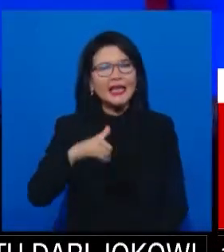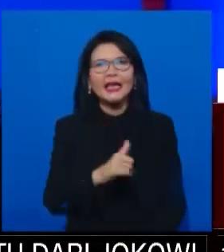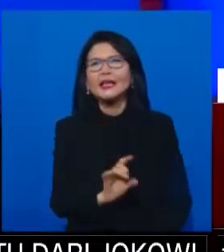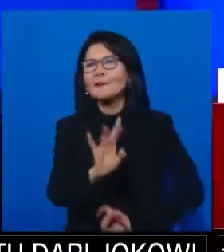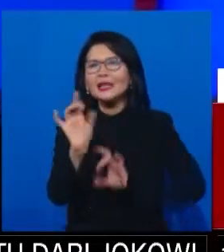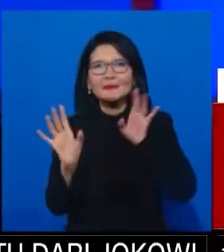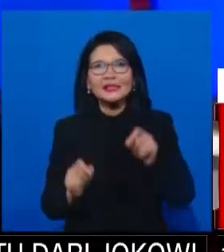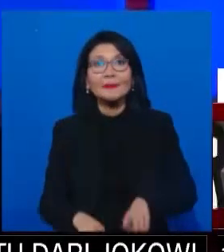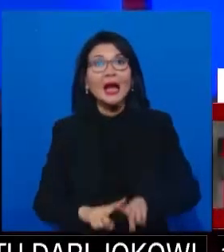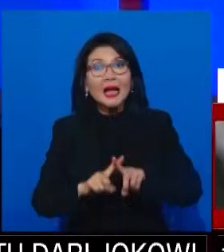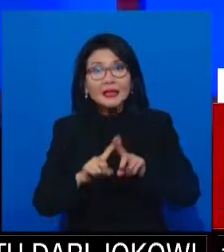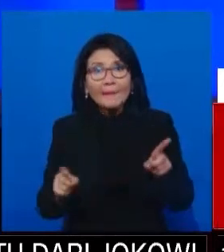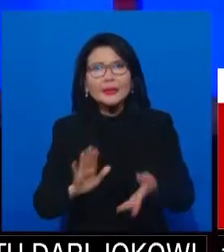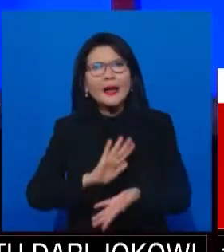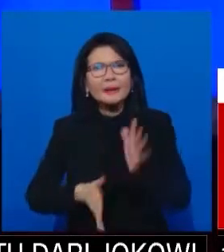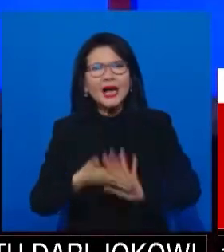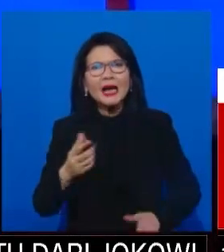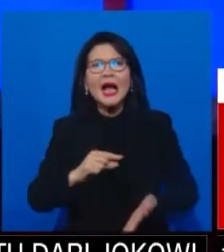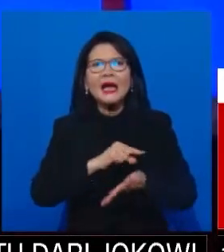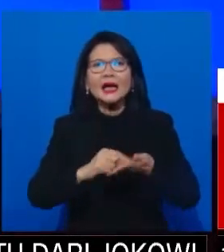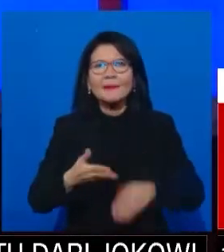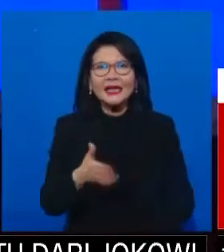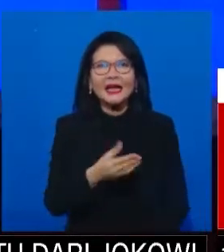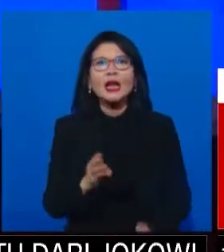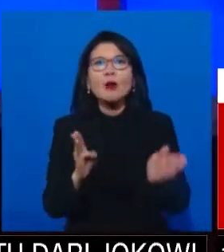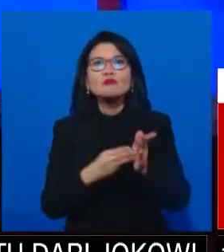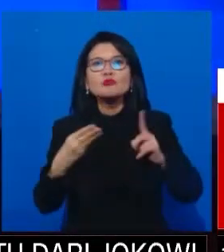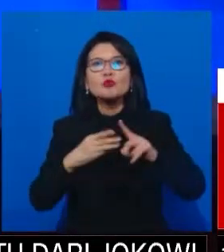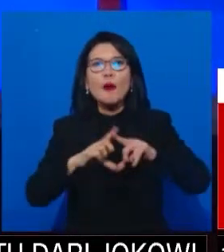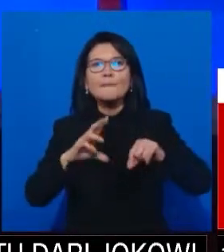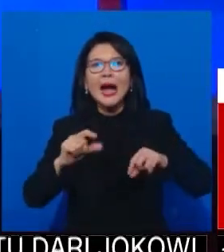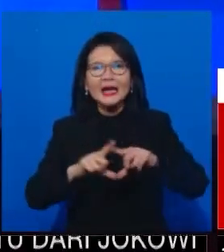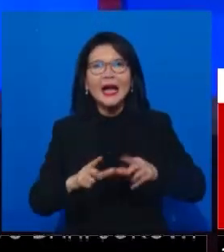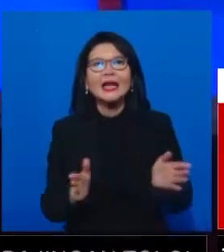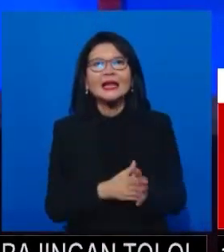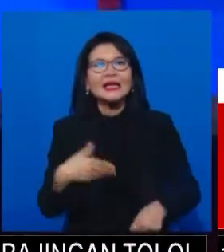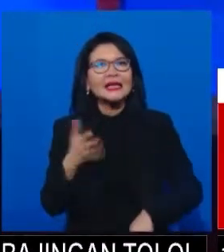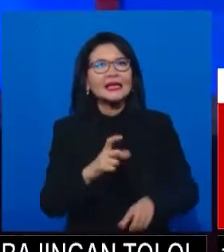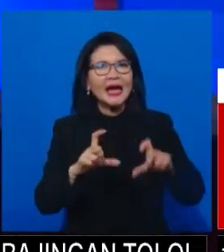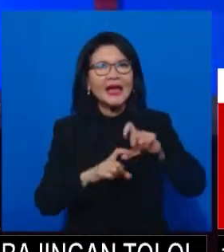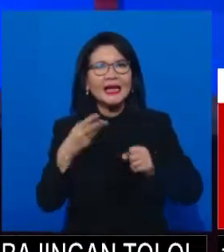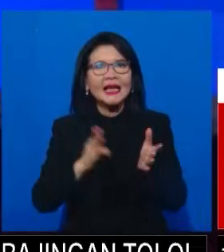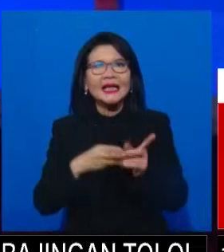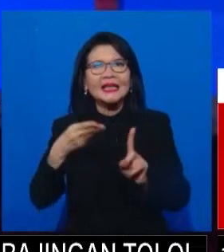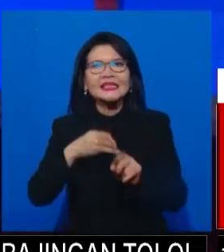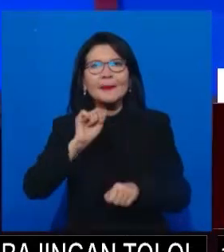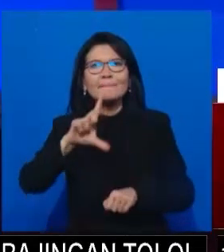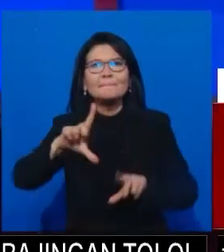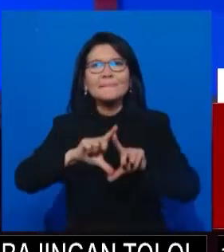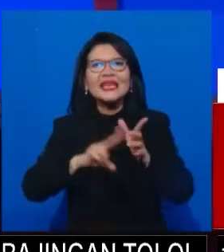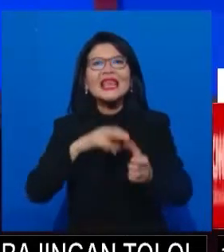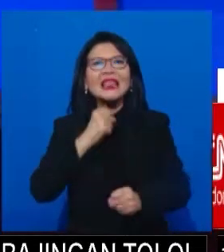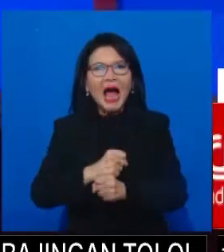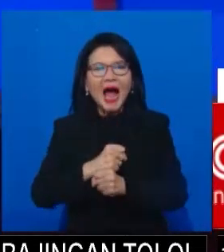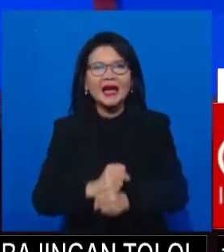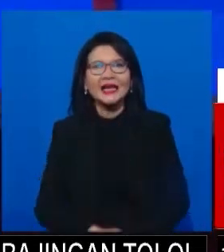yang lainnya. Tapi pernah nggak sih Anda mendengar ada nama ikan mubara dan ikan sembilang? Sembilang ya, bukan sembilan. Nah, di Jawa